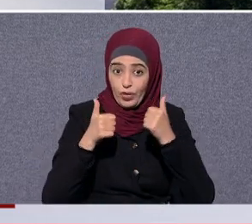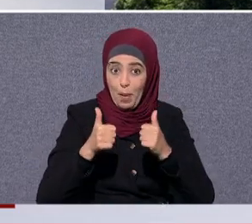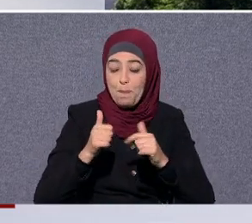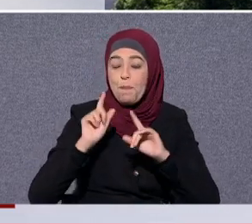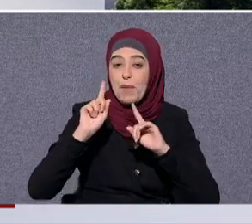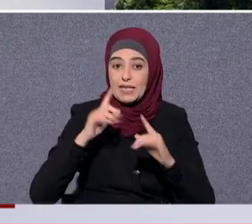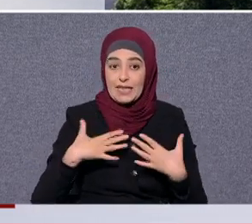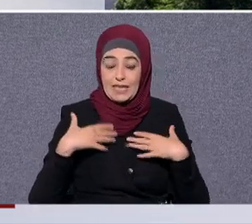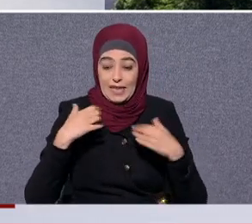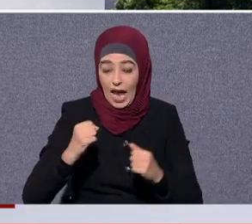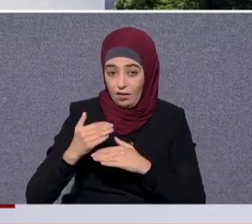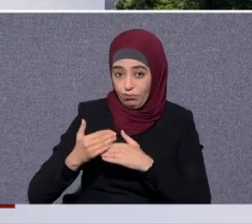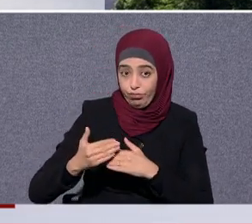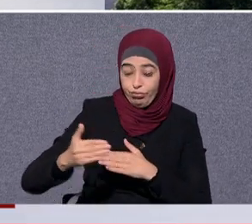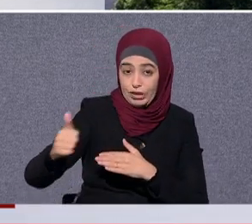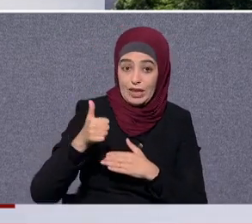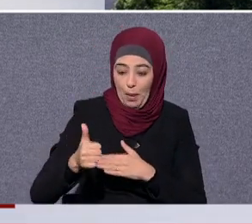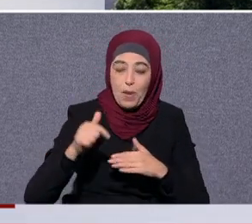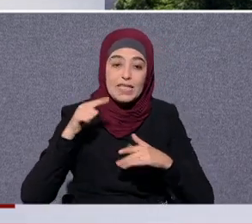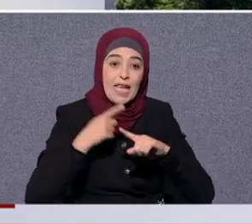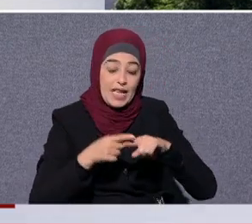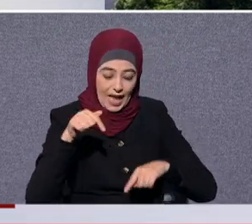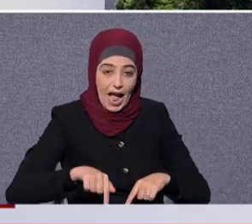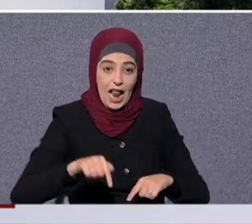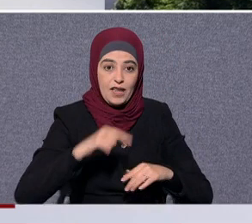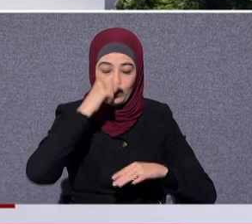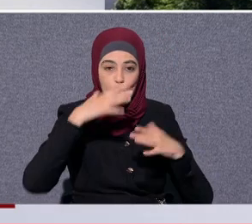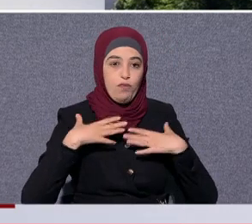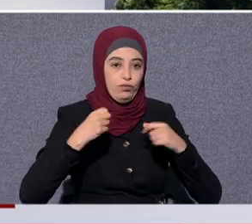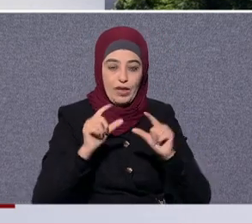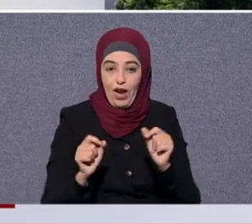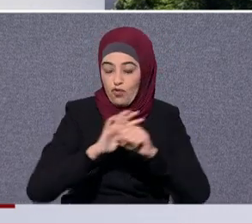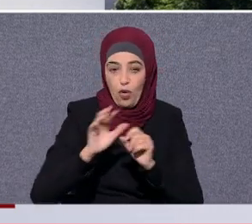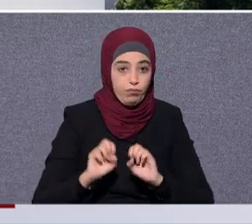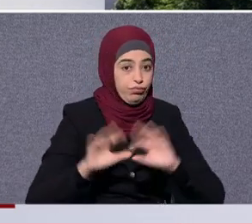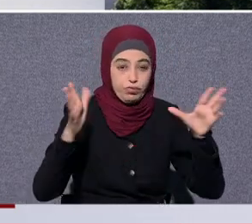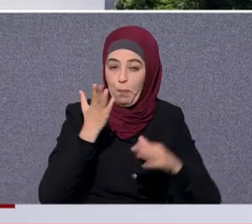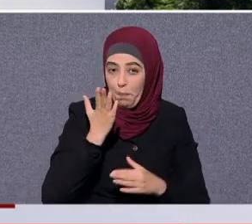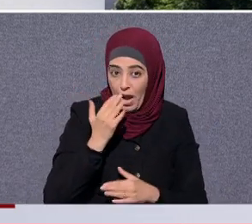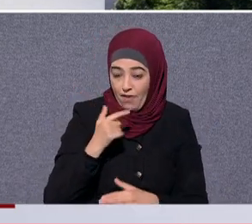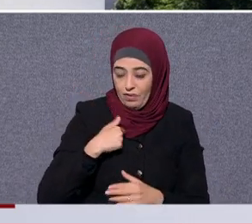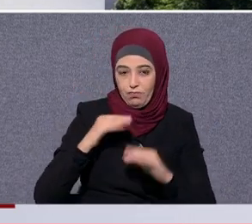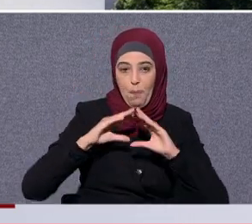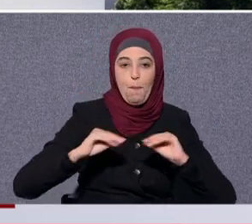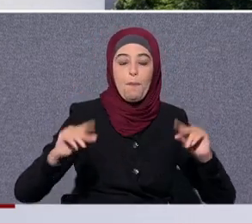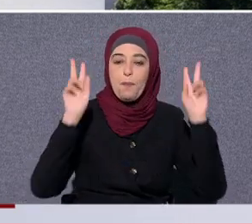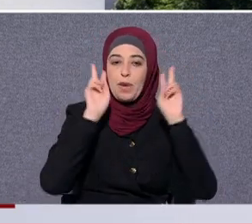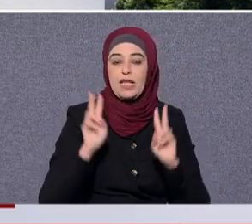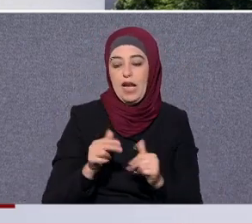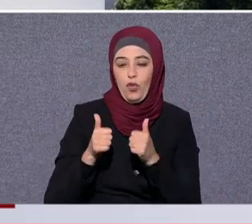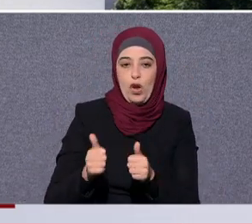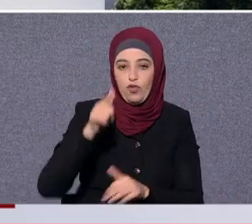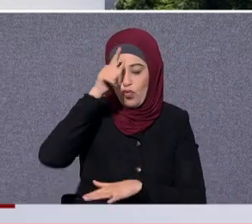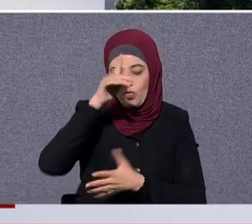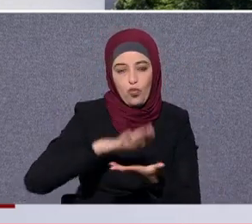المستوى الذي نحن عليه الآن وهو الوضع الوبائي في المملكة الأردنية. نحن مرتاحين للوضع الوبائي